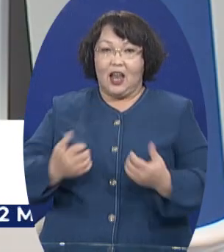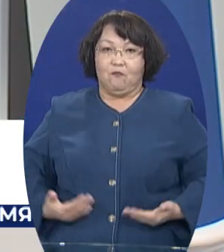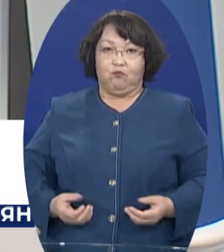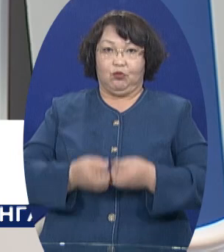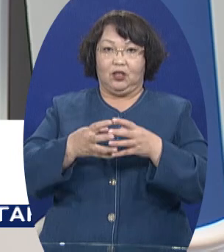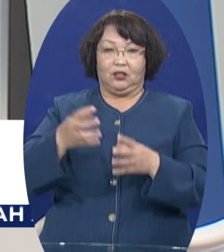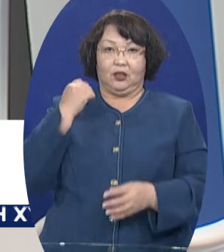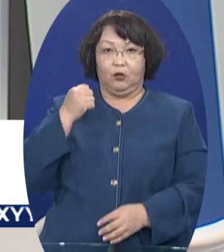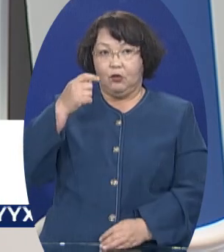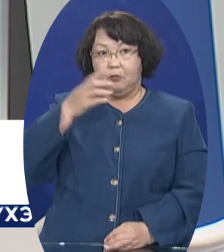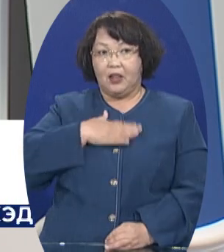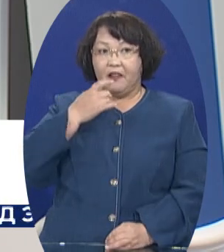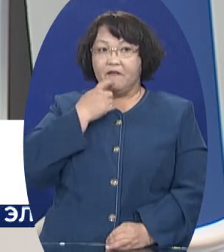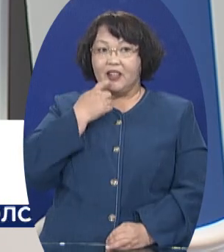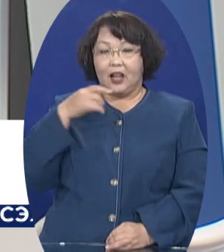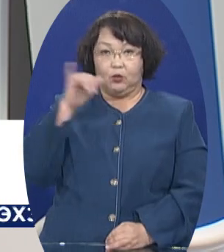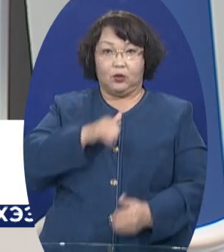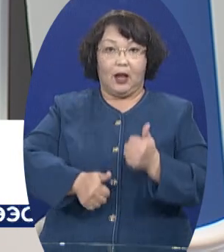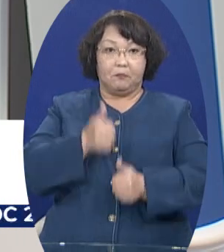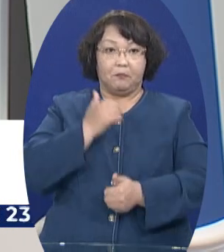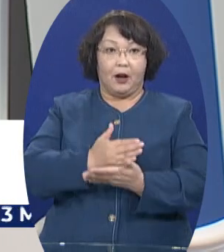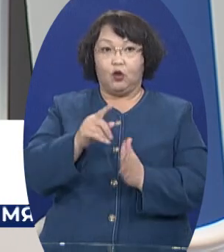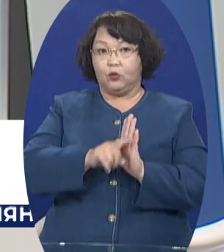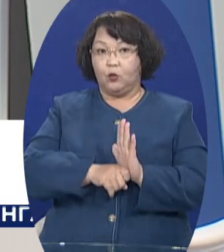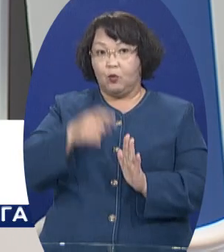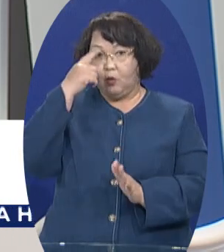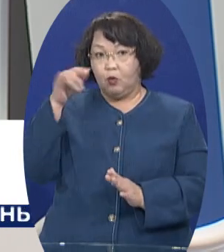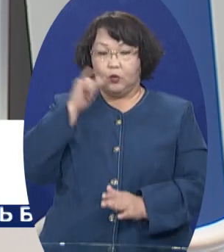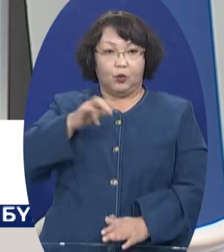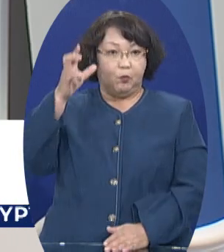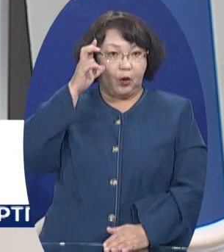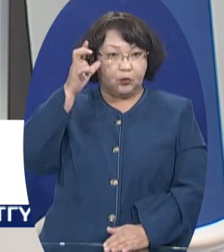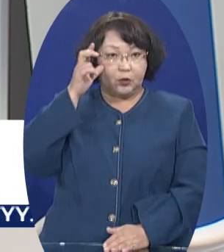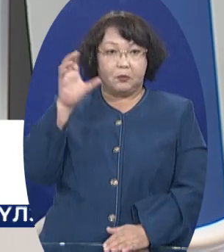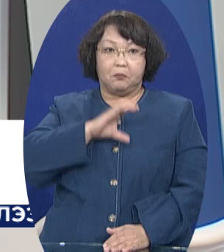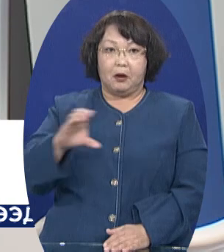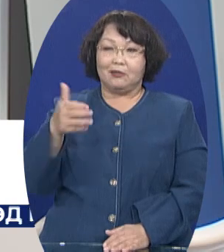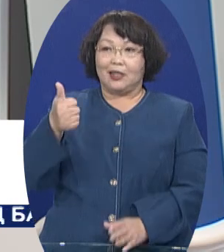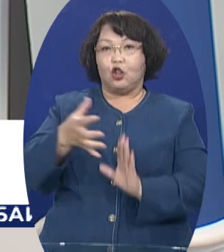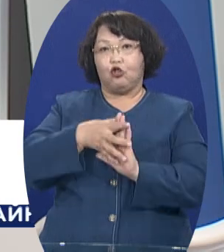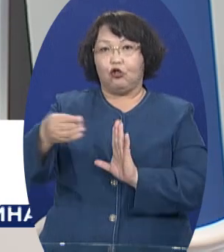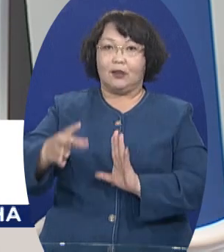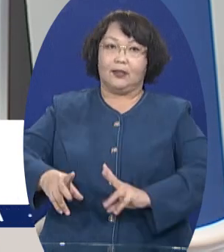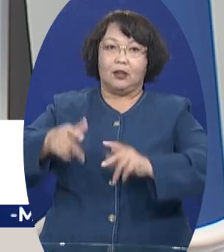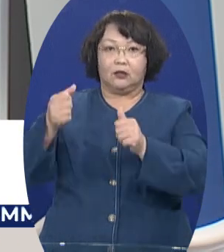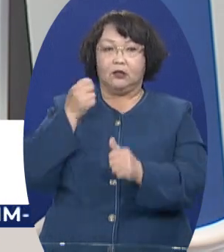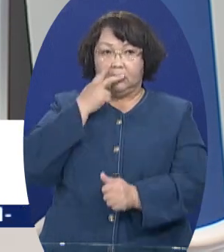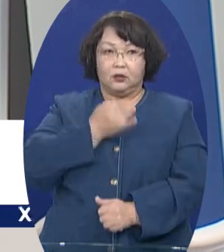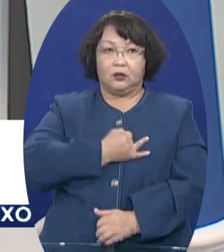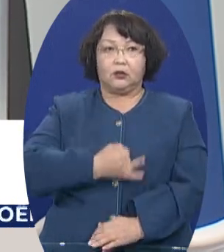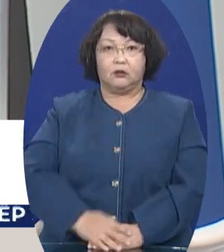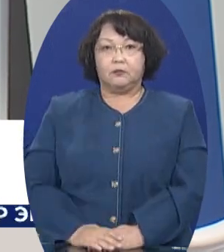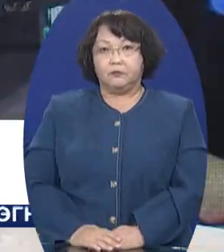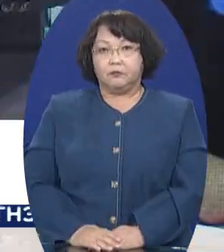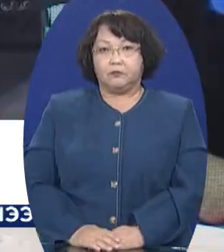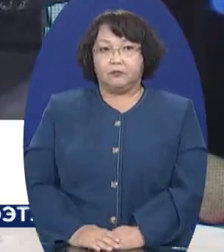учраас манай улсад амжилттай хэрэгжиж байгаа энэ хөтөлбөр Монгол улсын боловсролын салбарт сайн нөлөө үзүүлэн гэдэгт итгэлтэй байна.